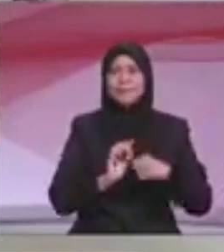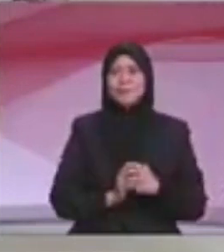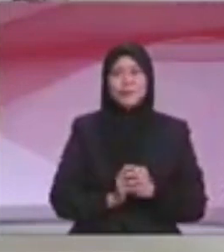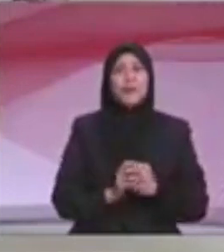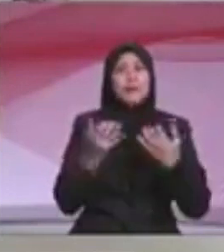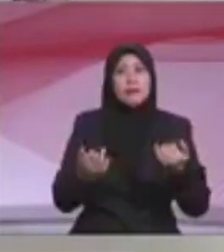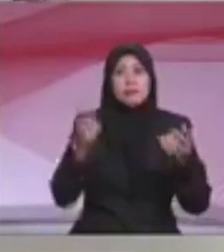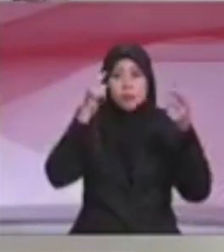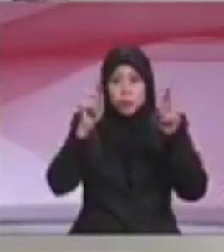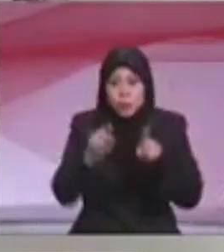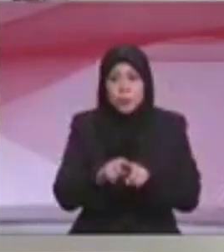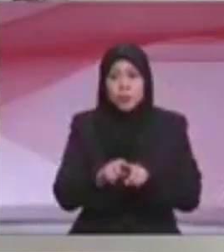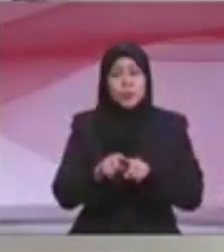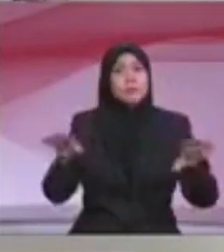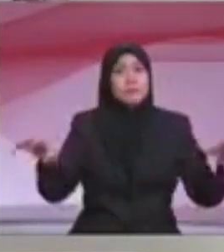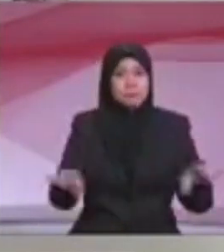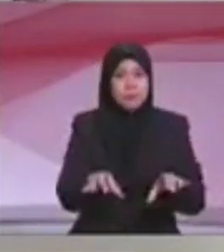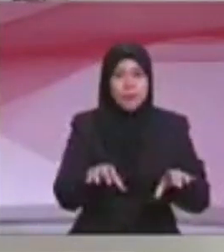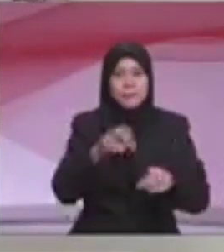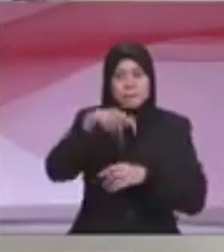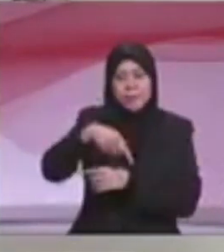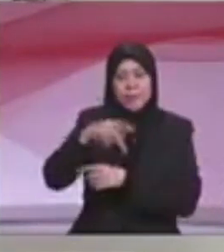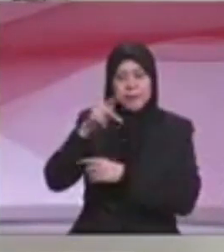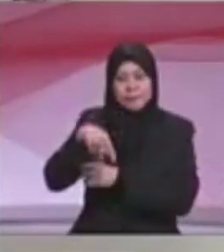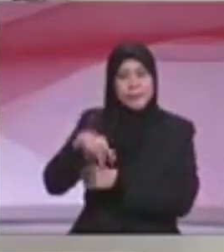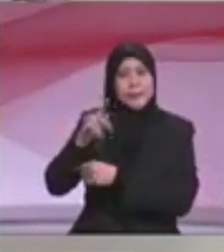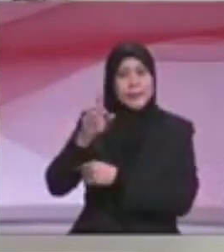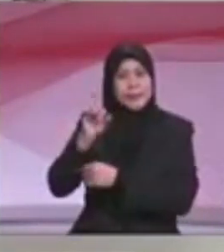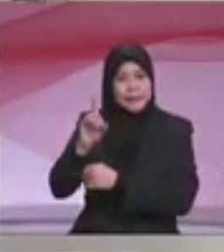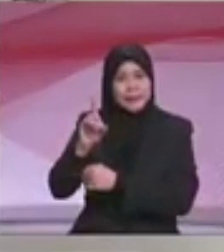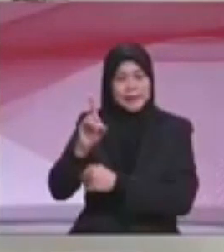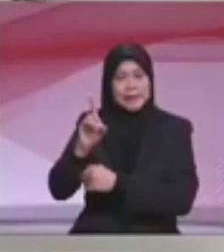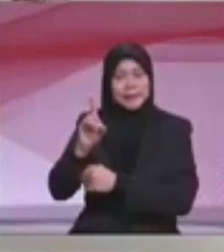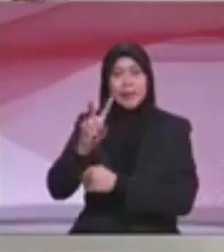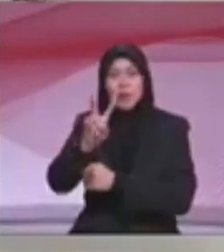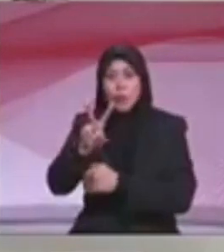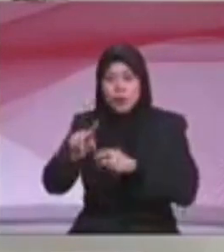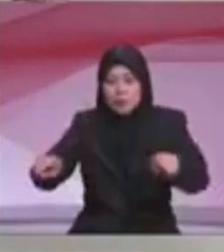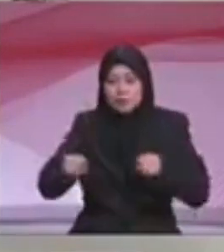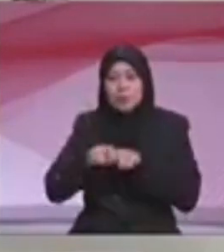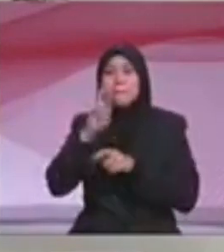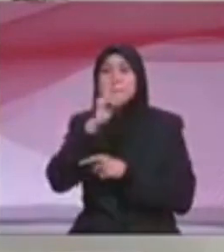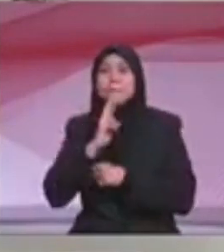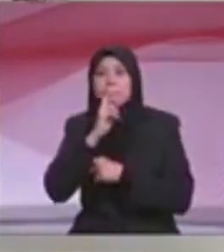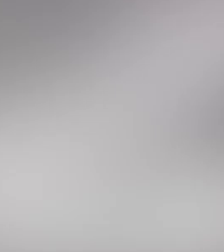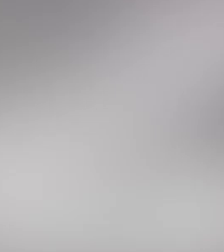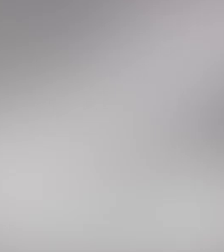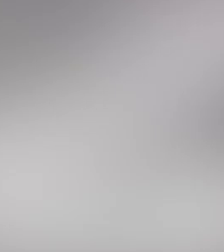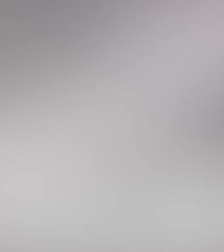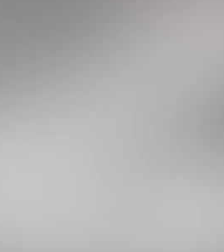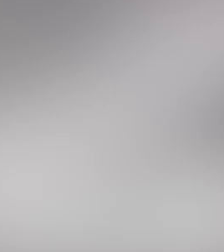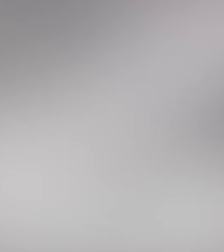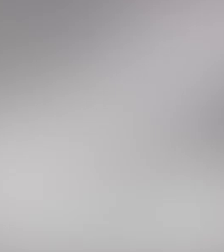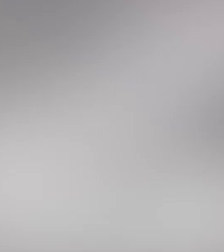turut bersetuju melaksanakan PKPD di dua lokaliti zon merah, iaitu di flat